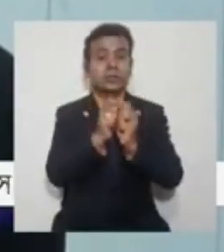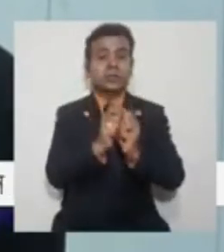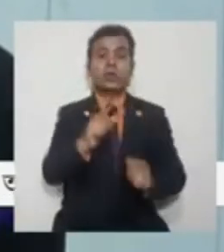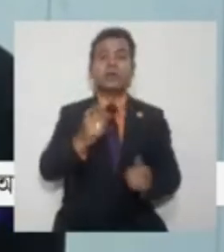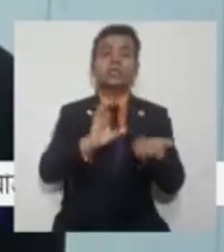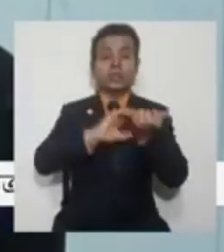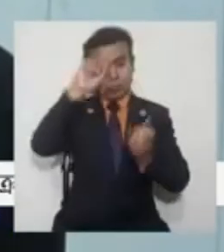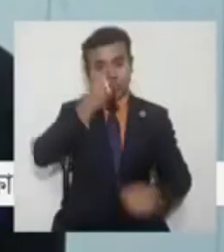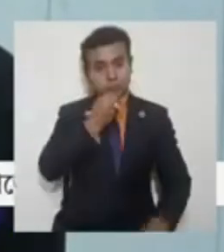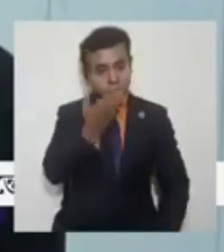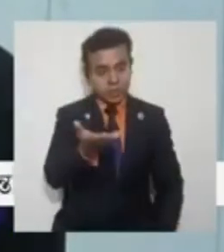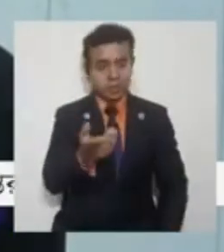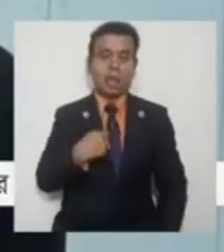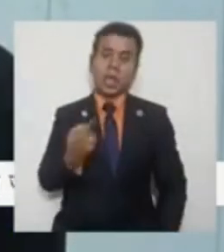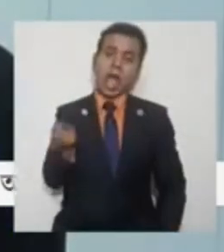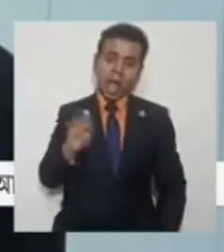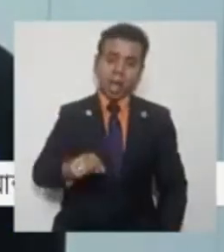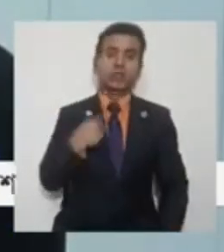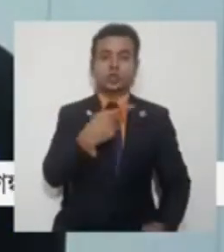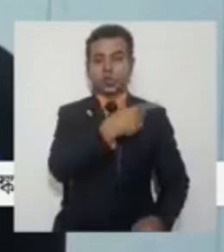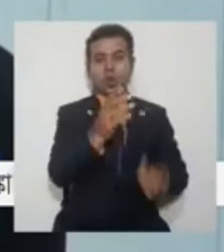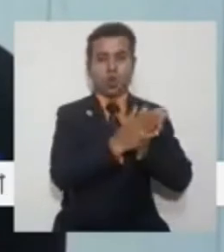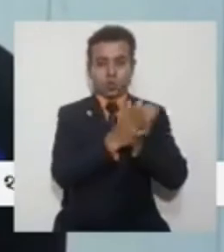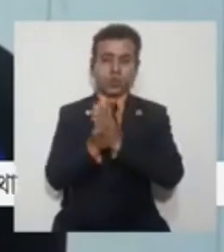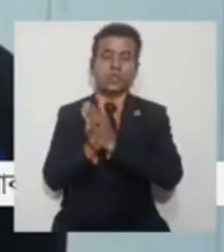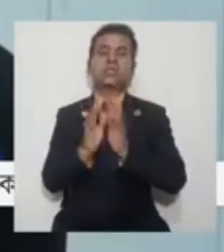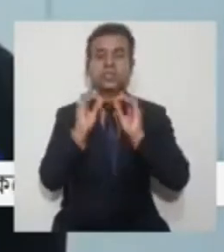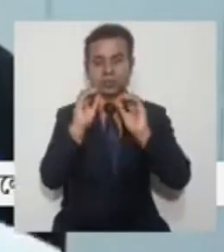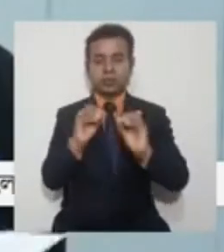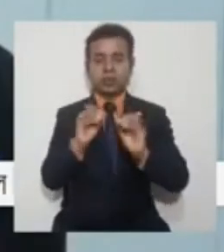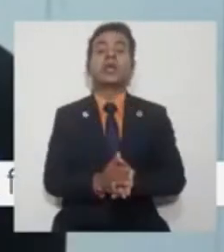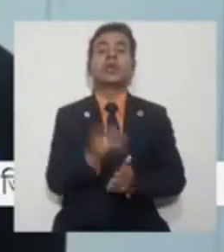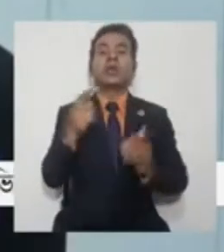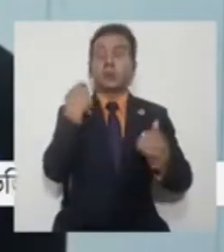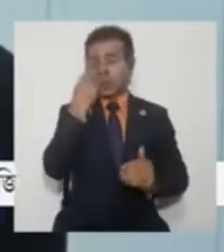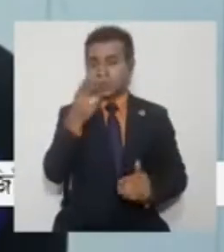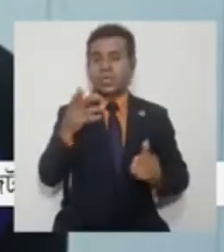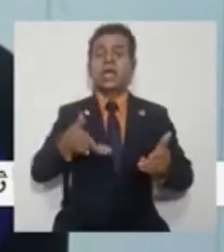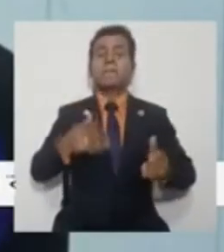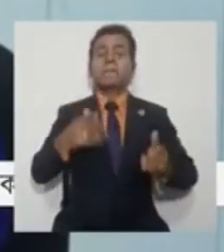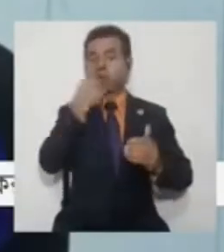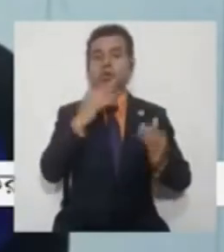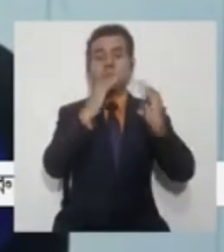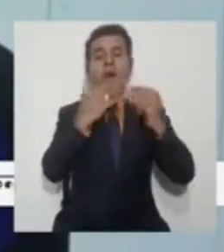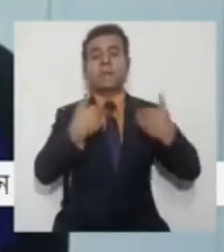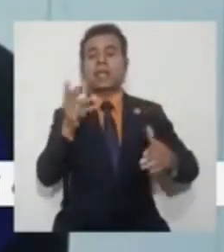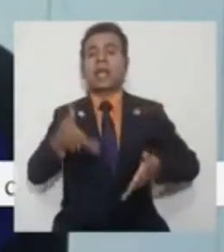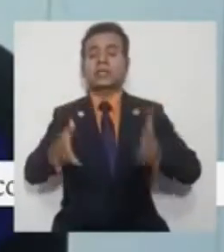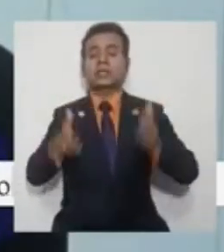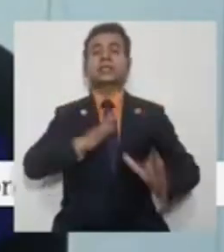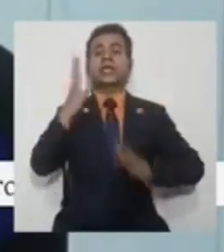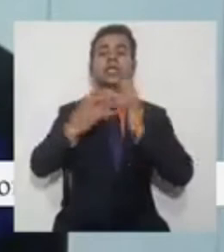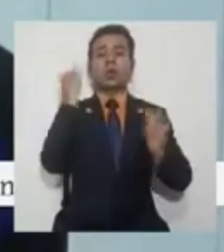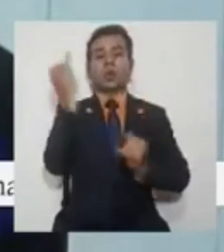যে গতকাল আমাদের মহাপরিচালক মহোদয় স্বাক্ষরিত একটি ঘোষণা দেওয়া হয়েছে যে সারা বাংলাদেশ ঝুঁকিপূর্ণ,